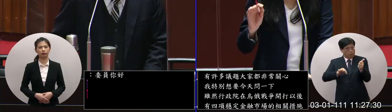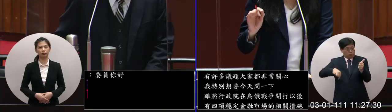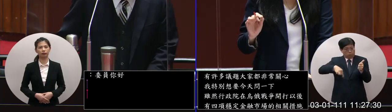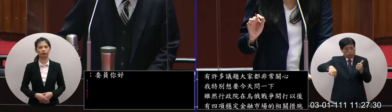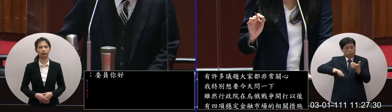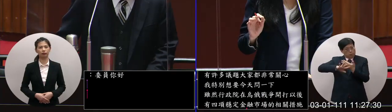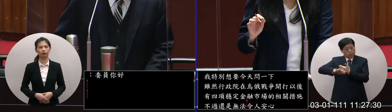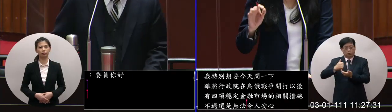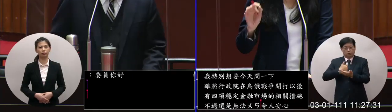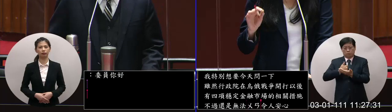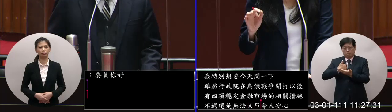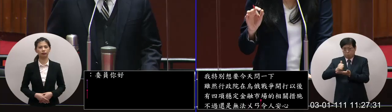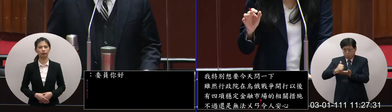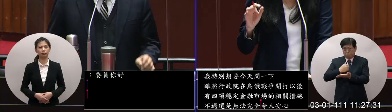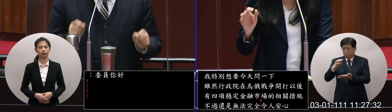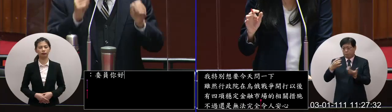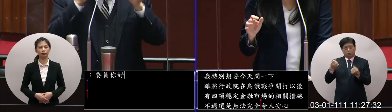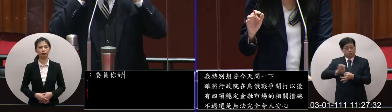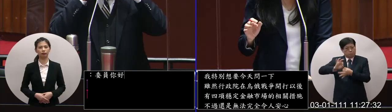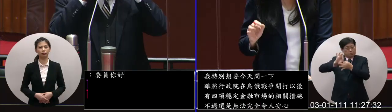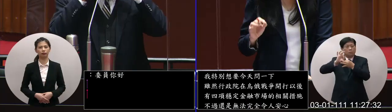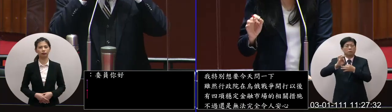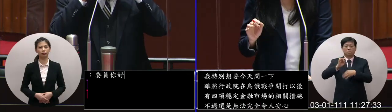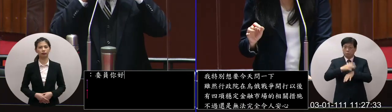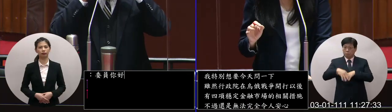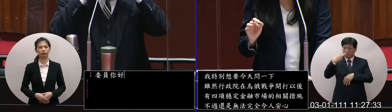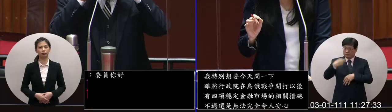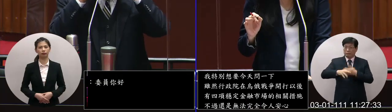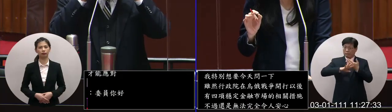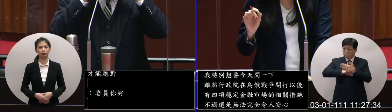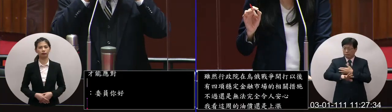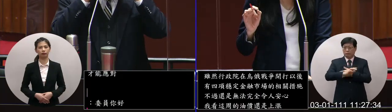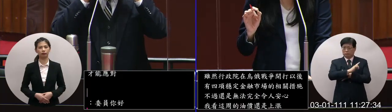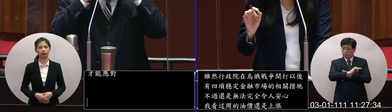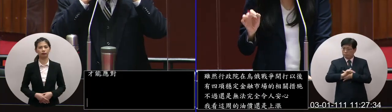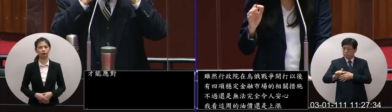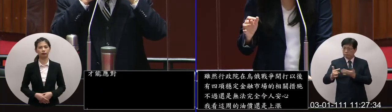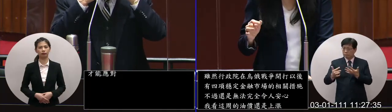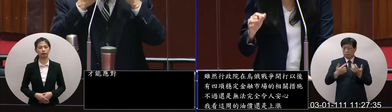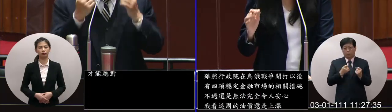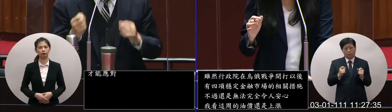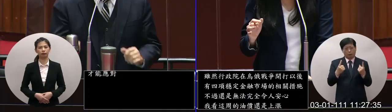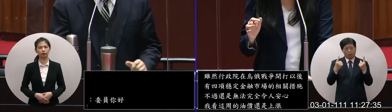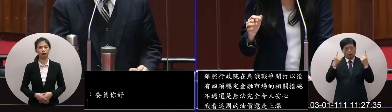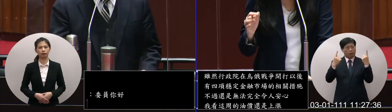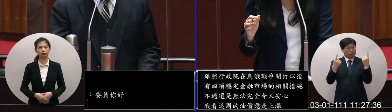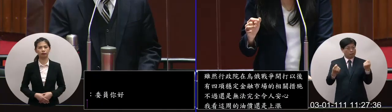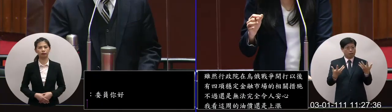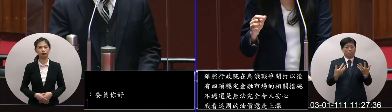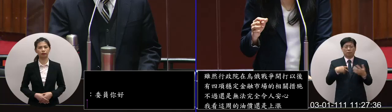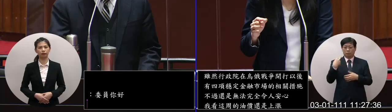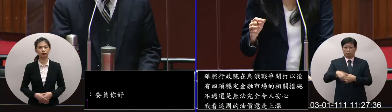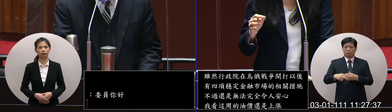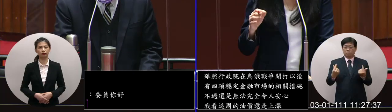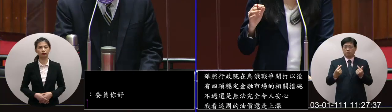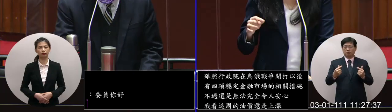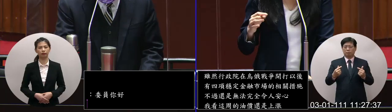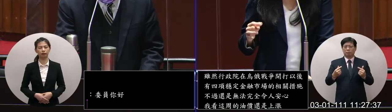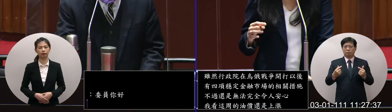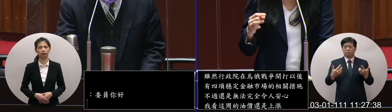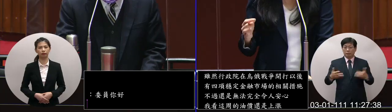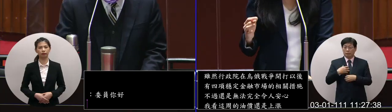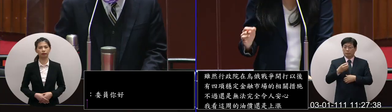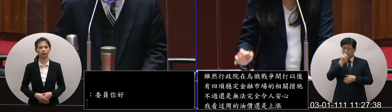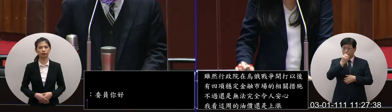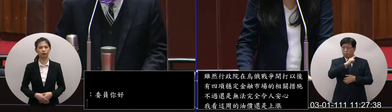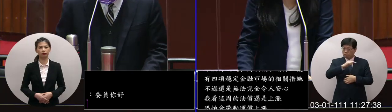这个运价上涨，运价上涨会不会有可能是带动相关的这些物价也都是上涨，甚至于像现在有一些